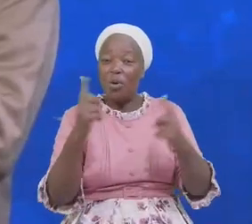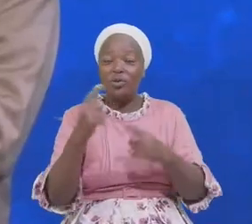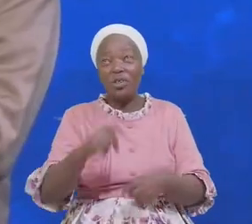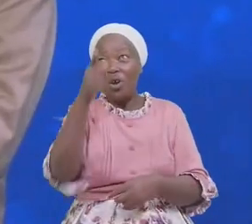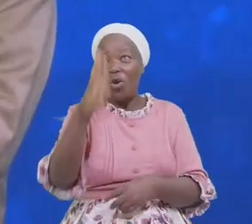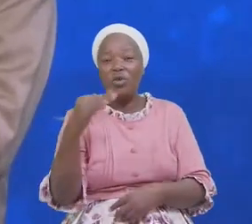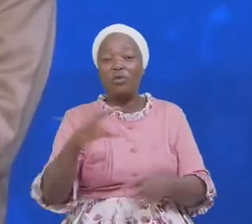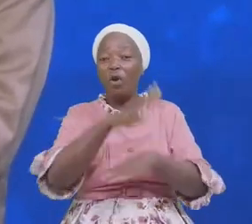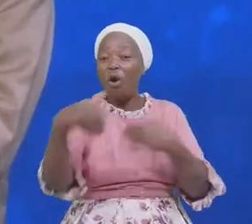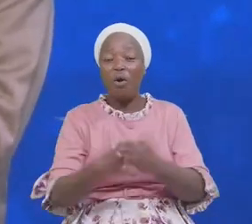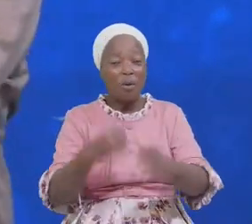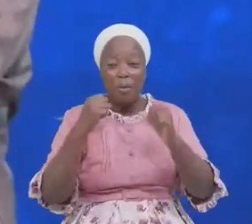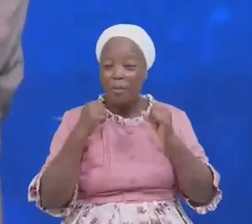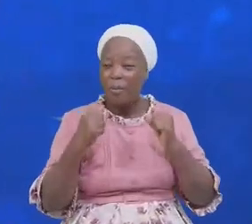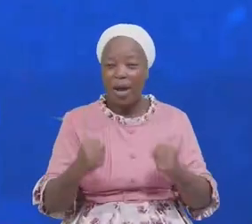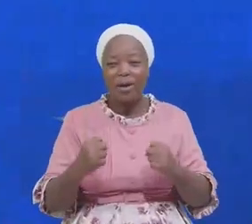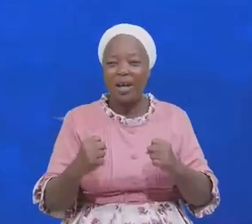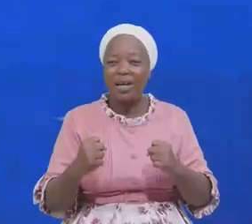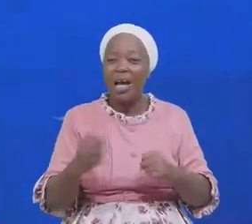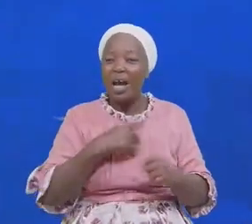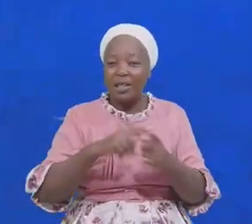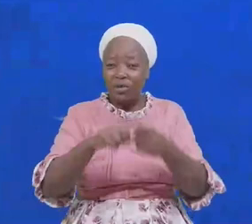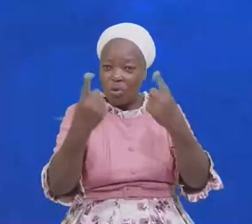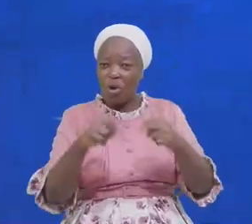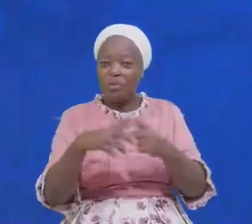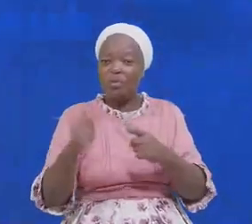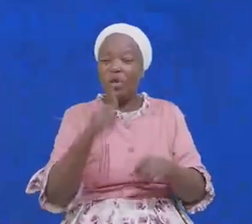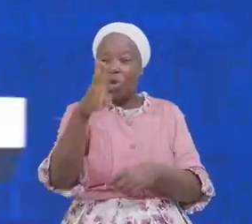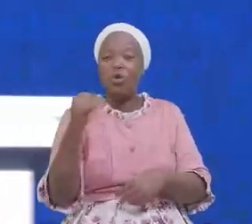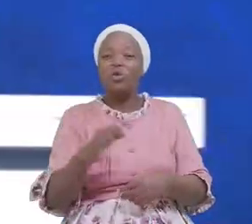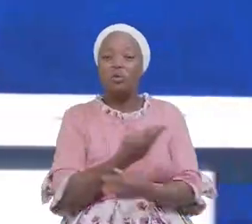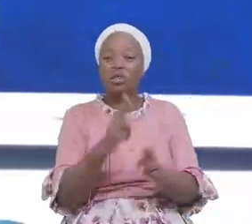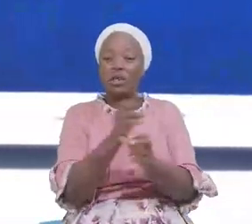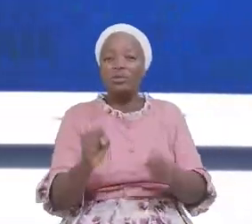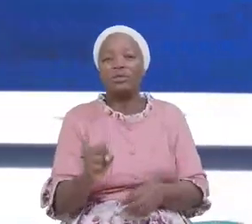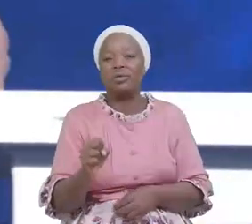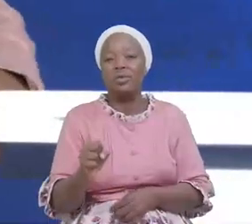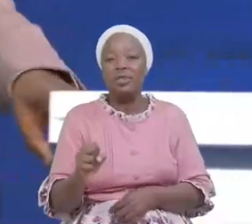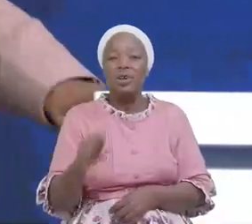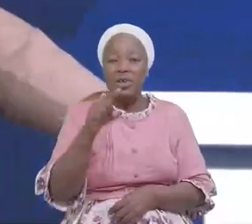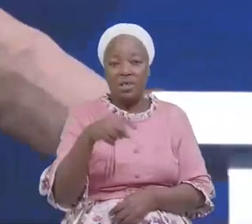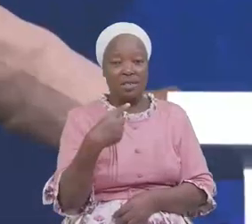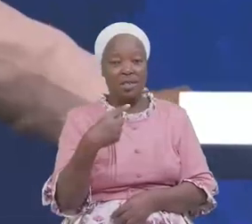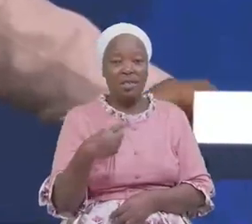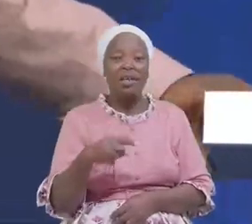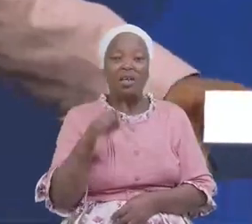et tu viens au Dieu de toute puissance, tu viens au Dieu de la rédemption,